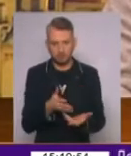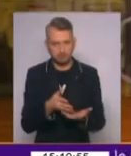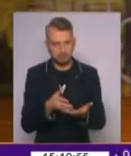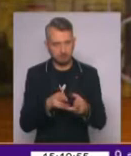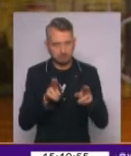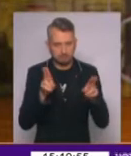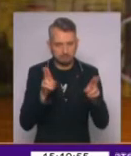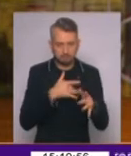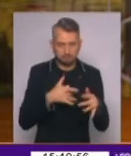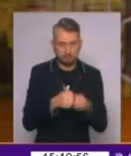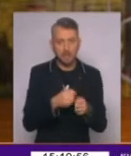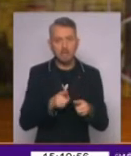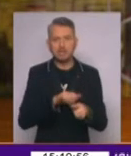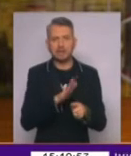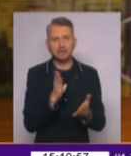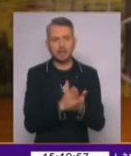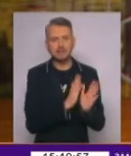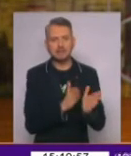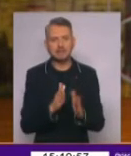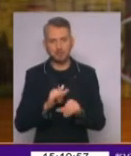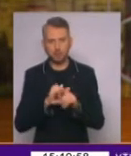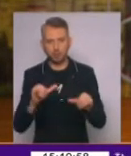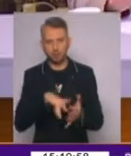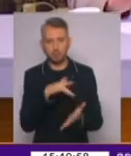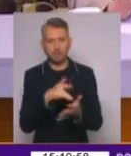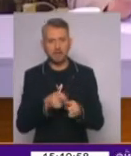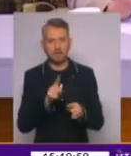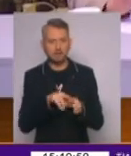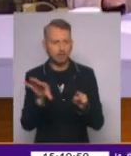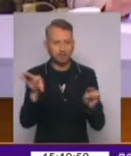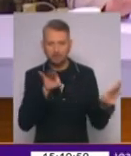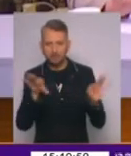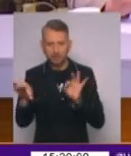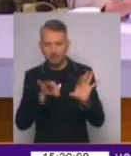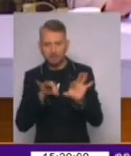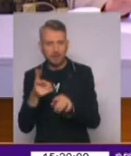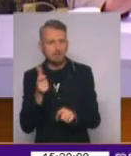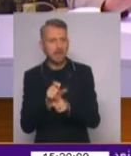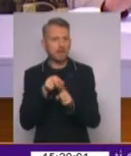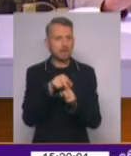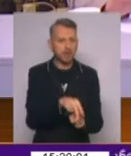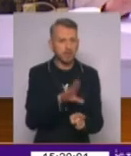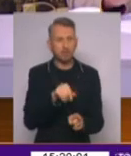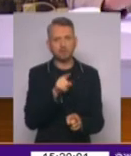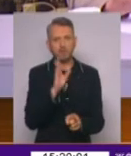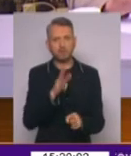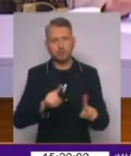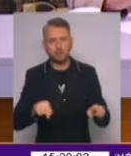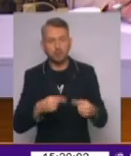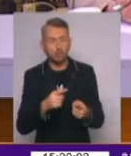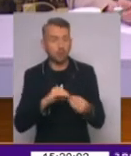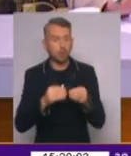оскільки це не є системним розвитком міста. Це є вихоплювання шматочків, перевантажування, потім там будуть створюватись